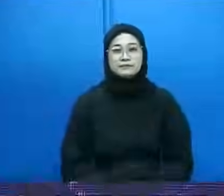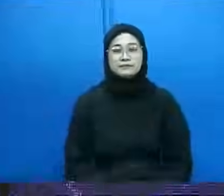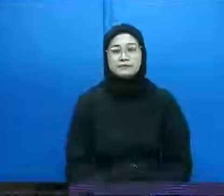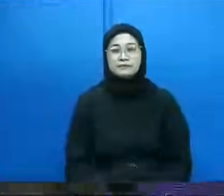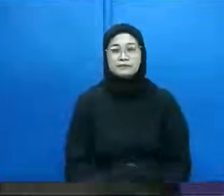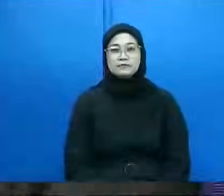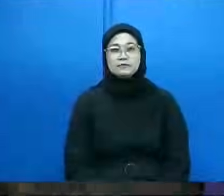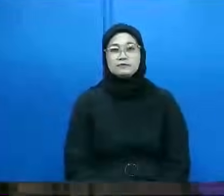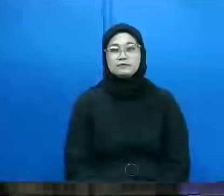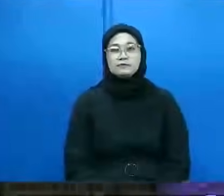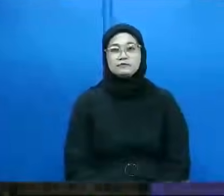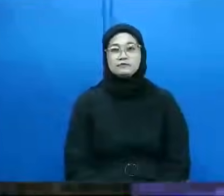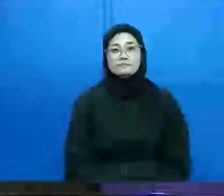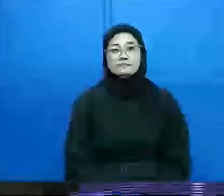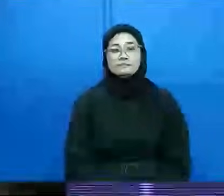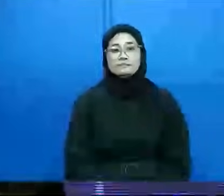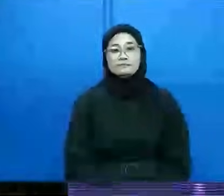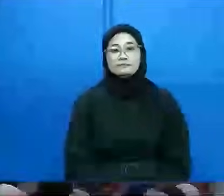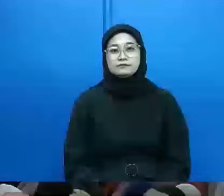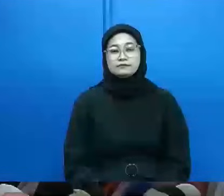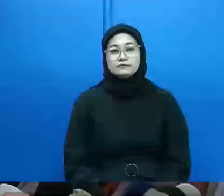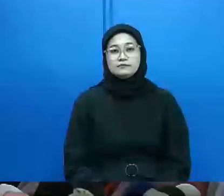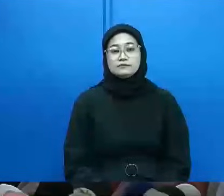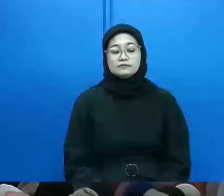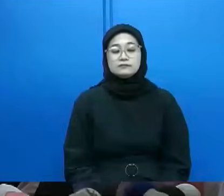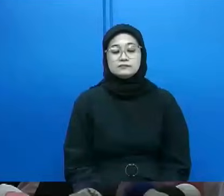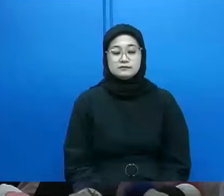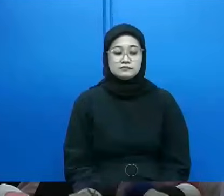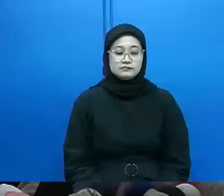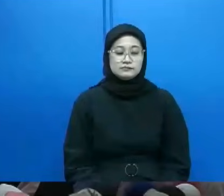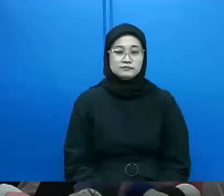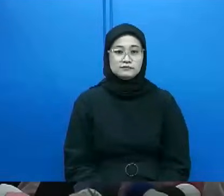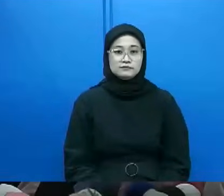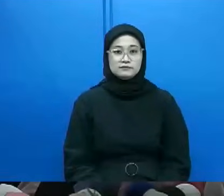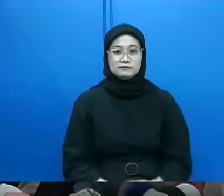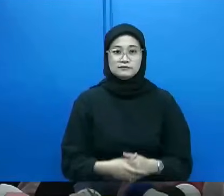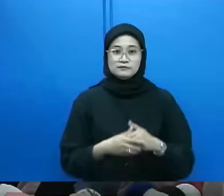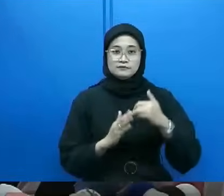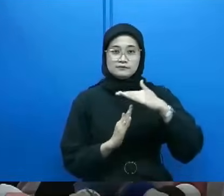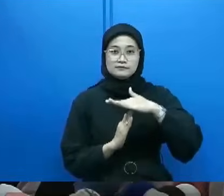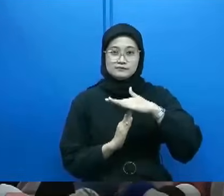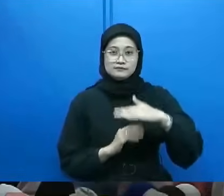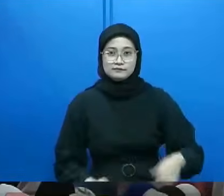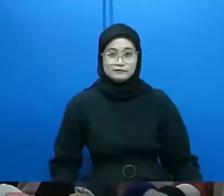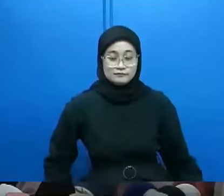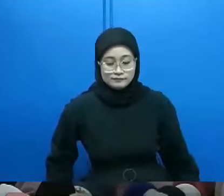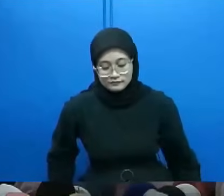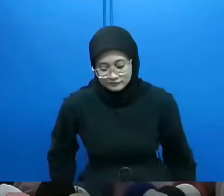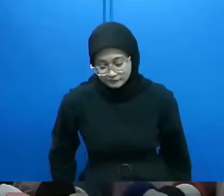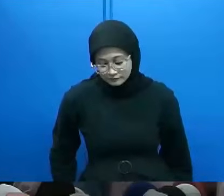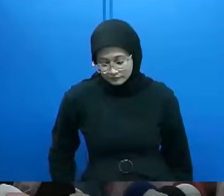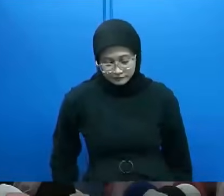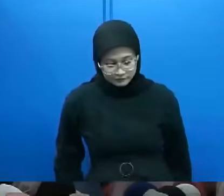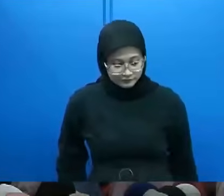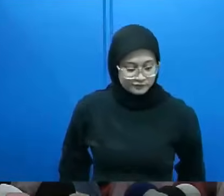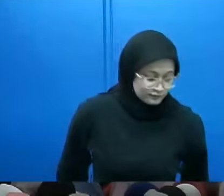An-Nawawi, ditempatkan dalam kitab Al-Arba'innya, nomor hadis yang ke-18. An-Jundub bin Junadah wa Mu'adz bin Jabal radhiyallahu ta'ala